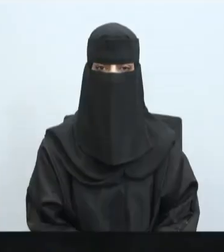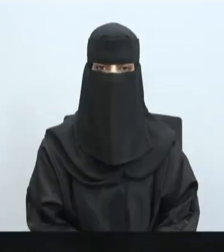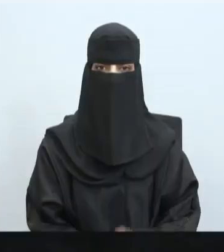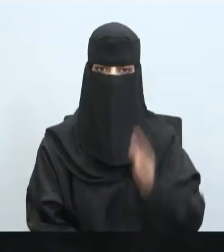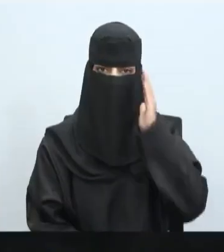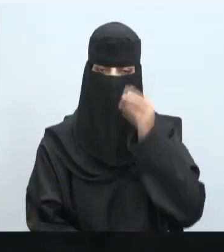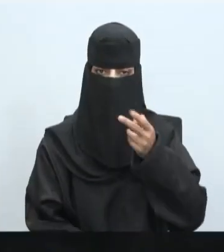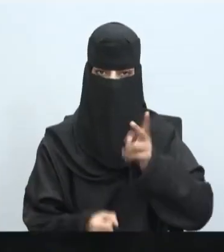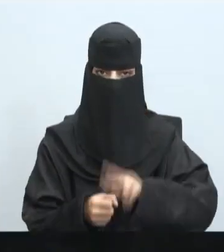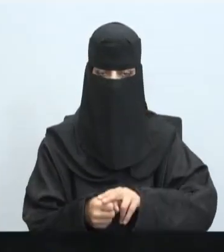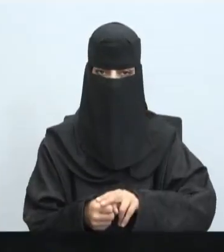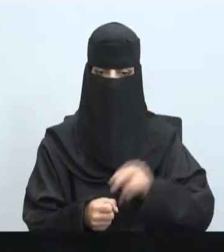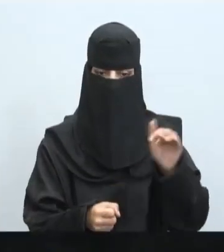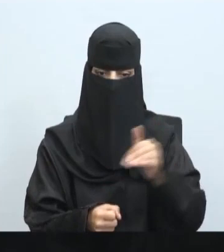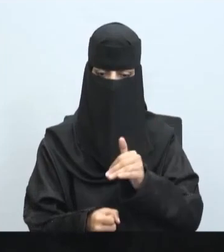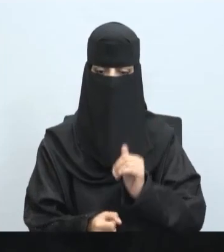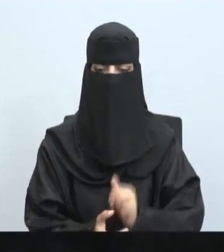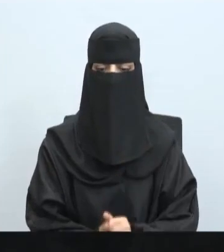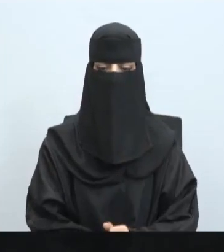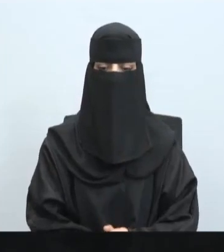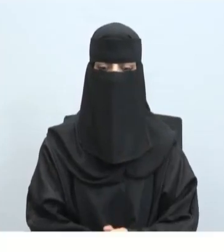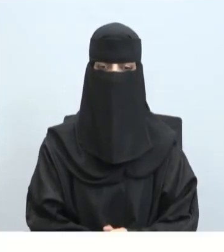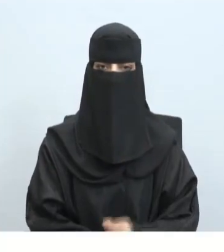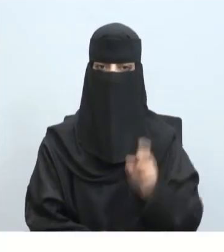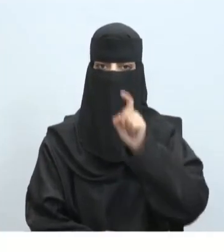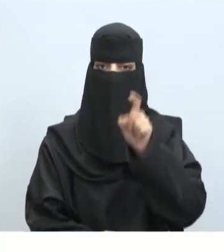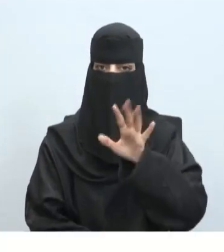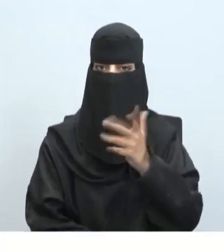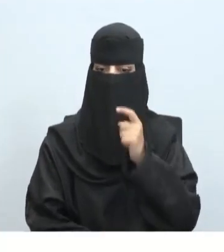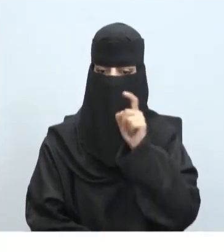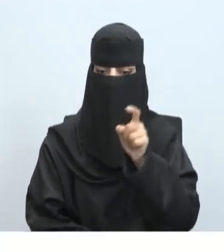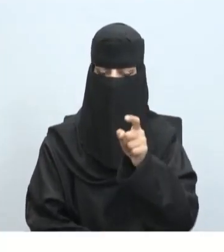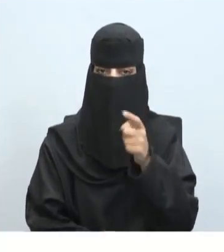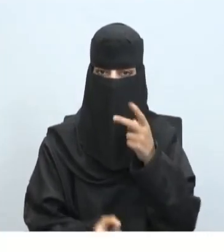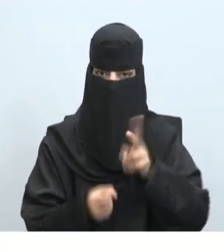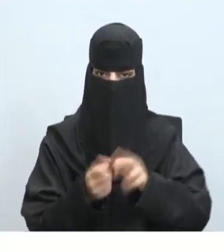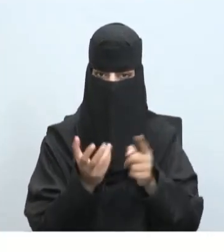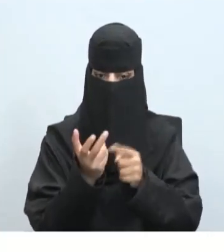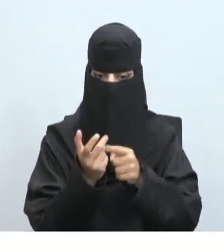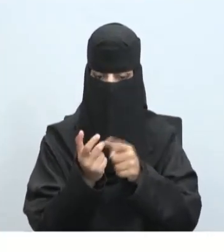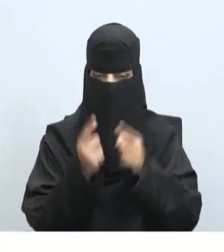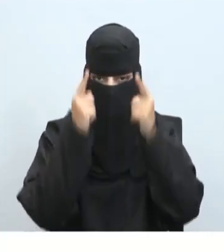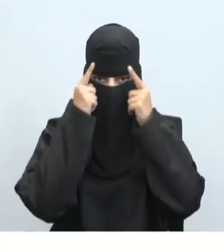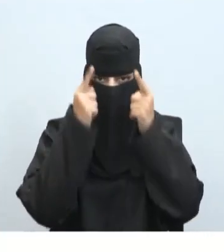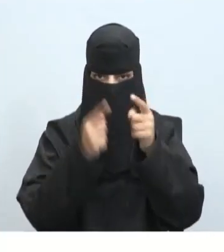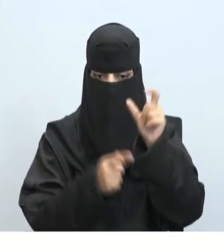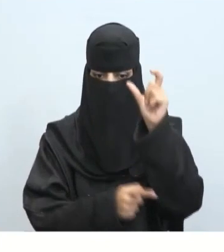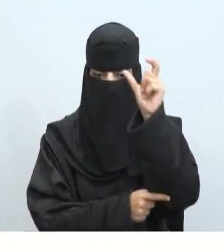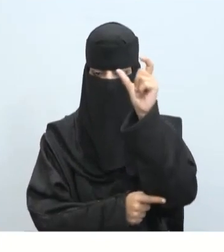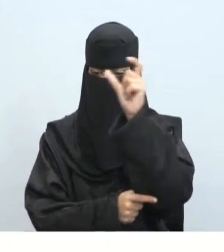السلام عليكم رجعنا لكم كان السؤال يقول اذكر اشهر المساجد التي